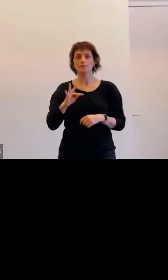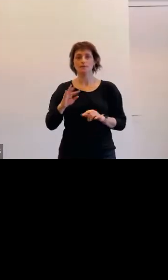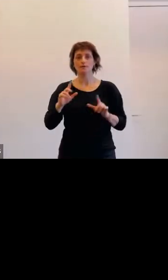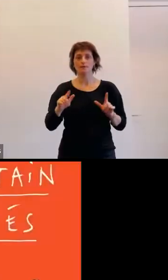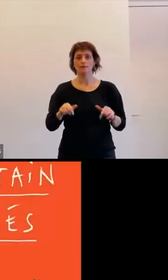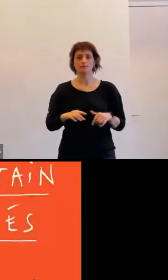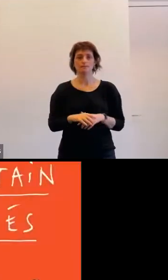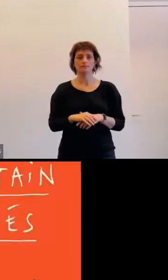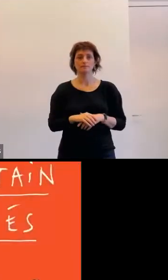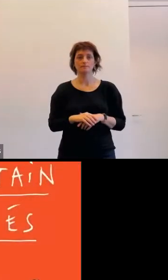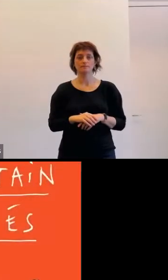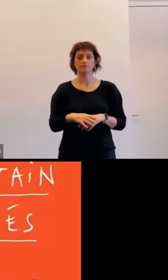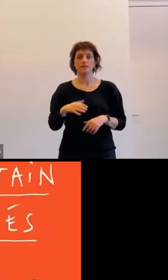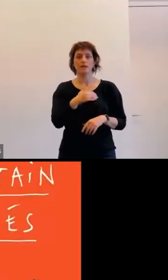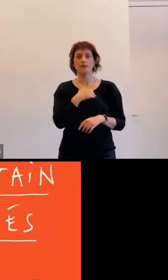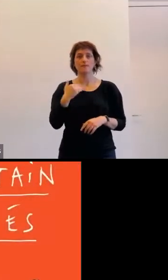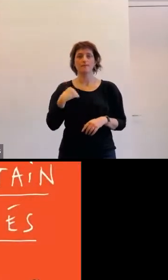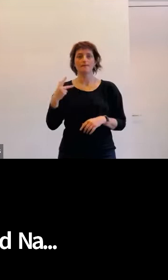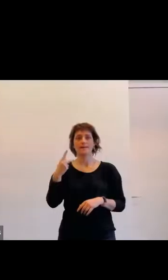Présent. Laurent Perrin.